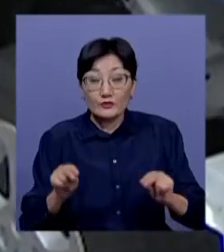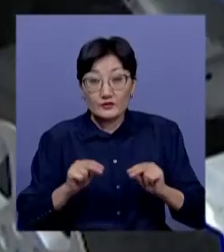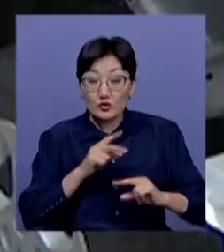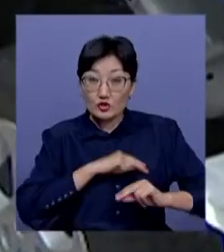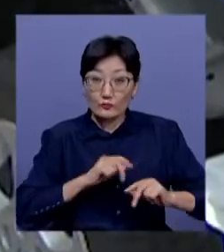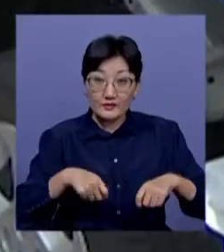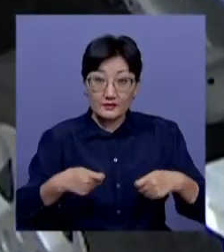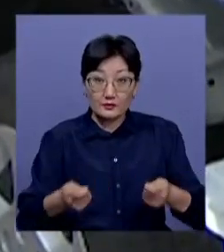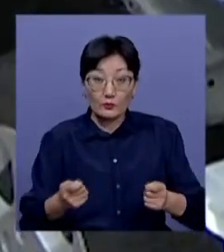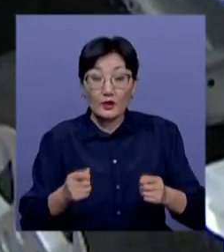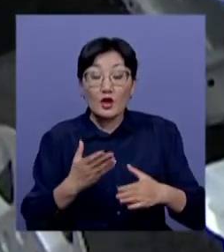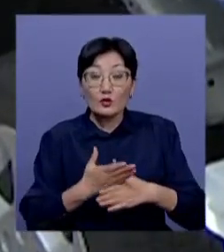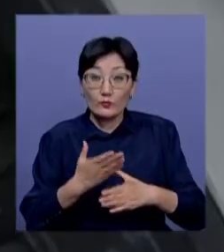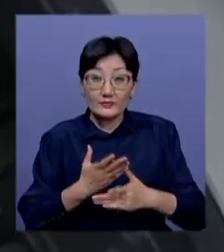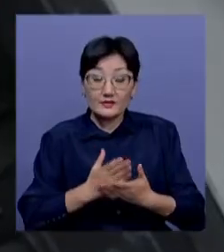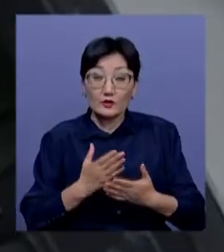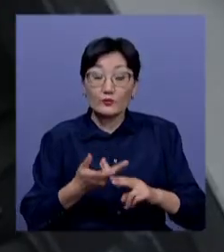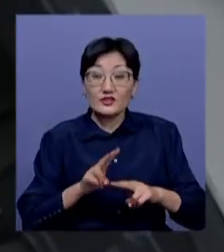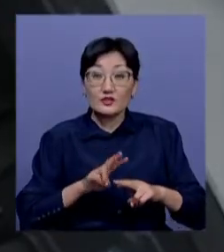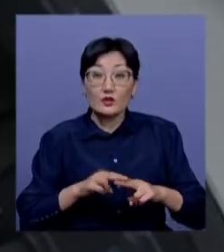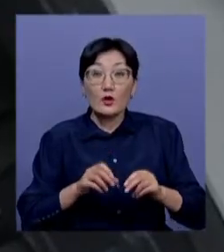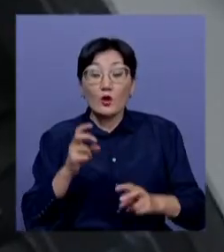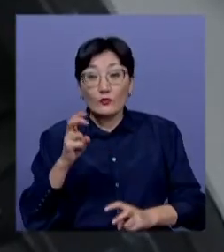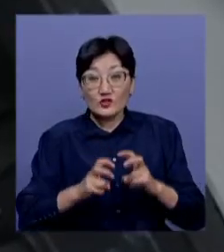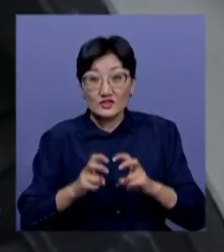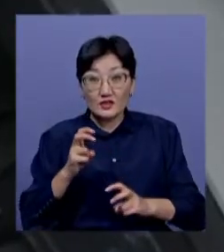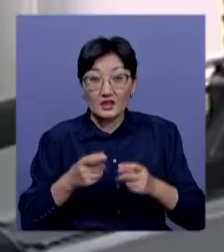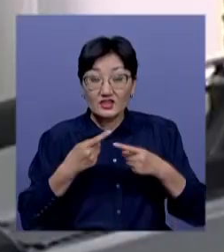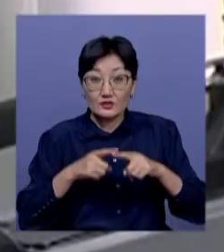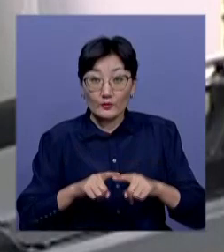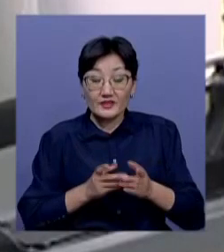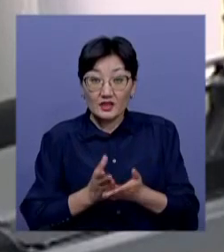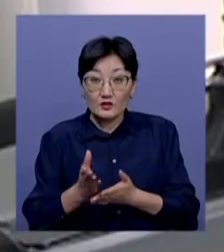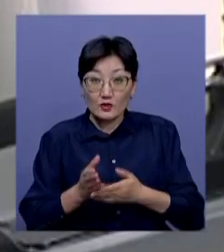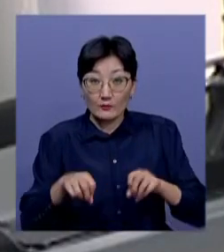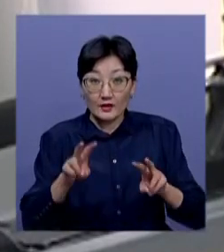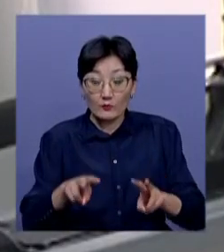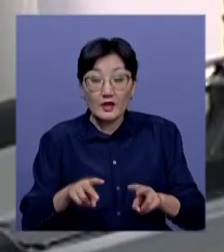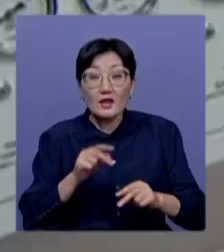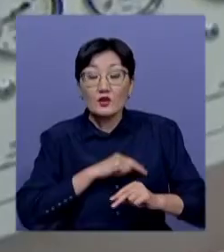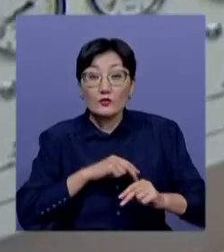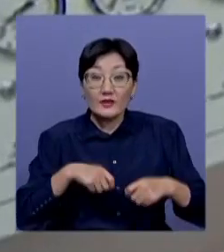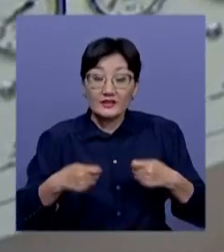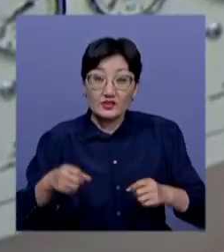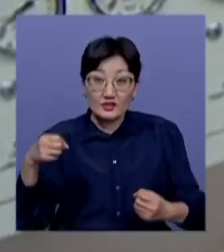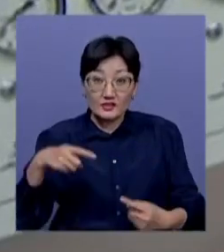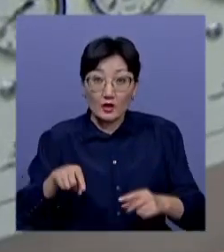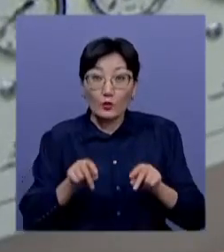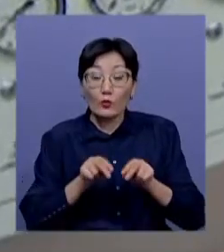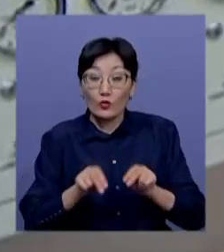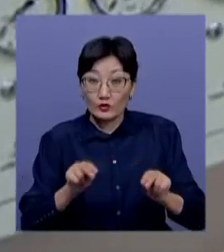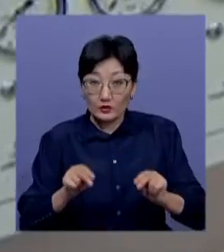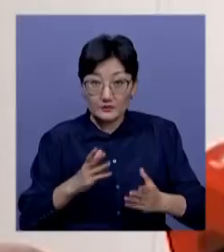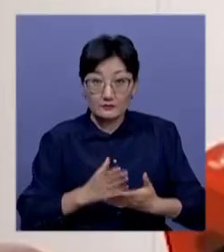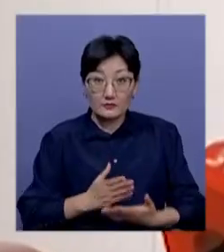жұмыс берушілерде атсалысатын көрінеді. Сондықтан өнеркәсіптік техникалық сала мамандары еңбек нарығына сай оқытылып жатқанын